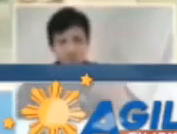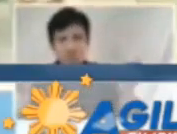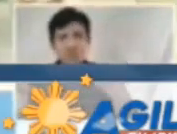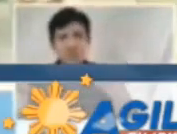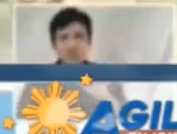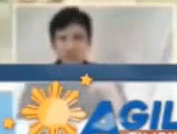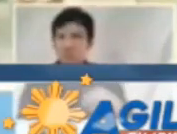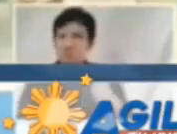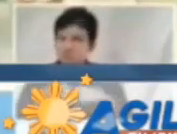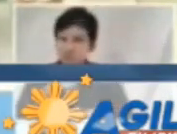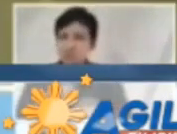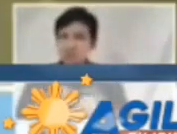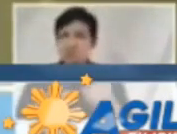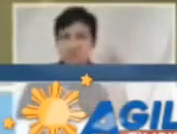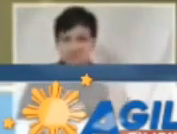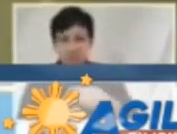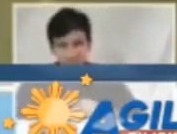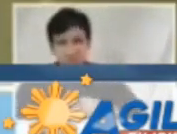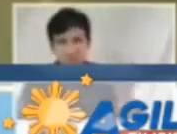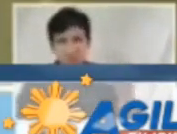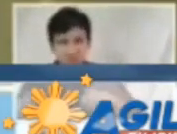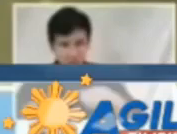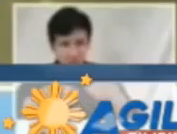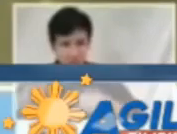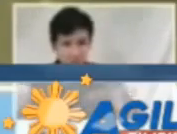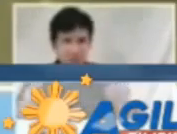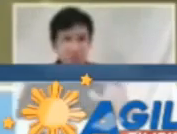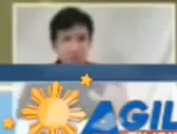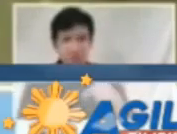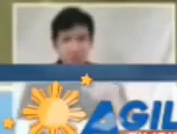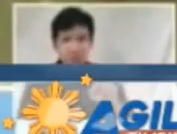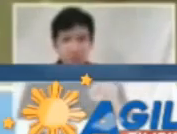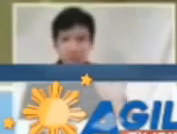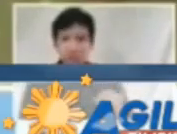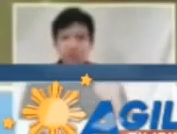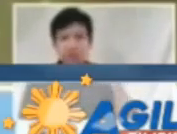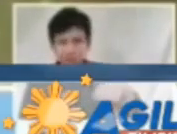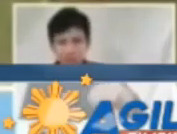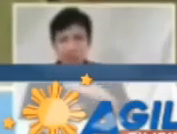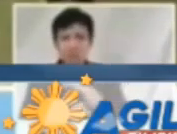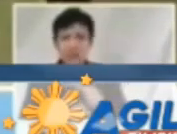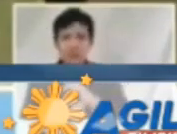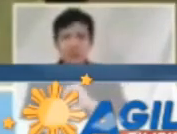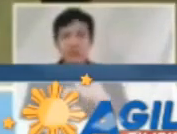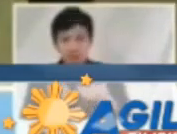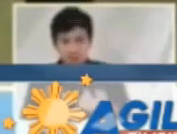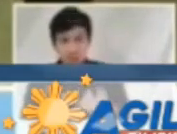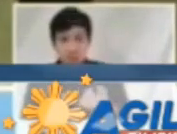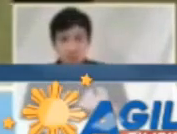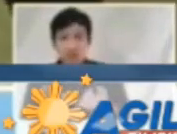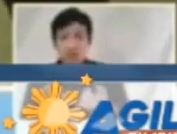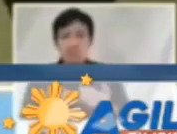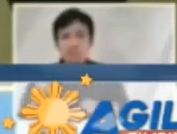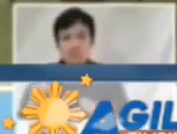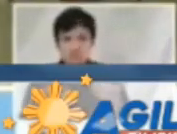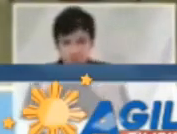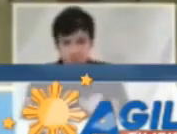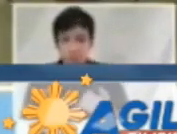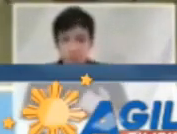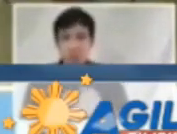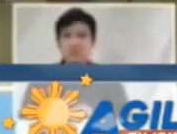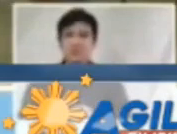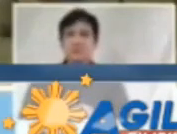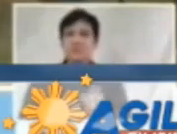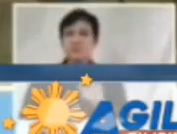natin yung ipamigay kasi po wala na pong ibibigay na extension si Secretary Eduardo Anyo at si Secretary Rolly Bautista.